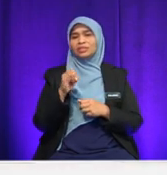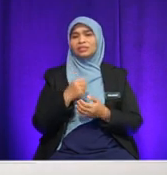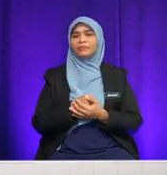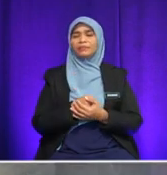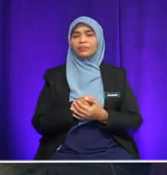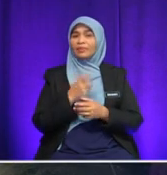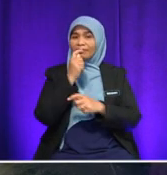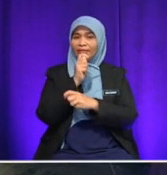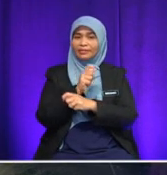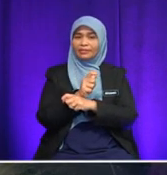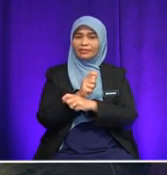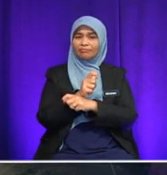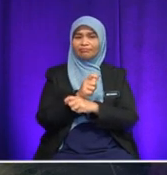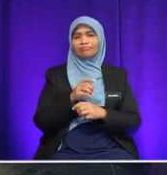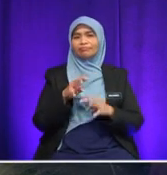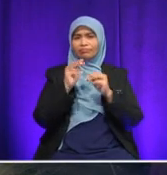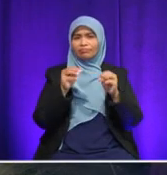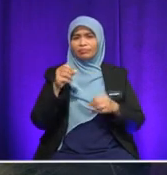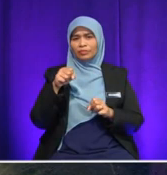Murid cikgu faham tak tentang bentuk ni?